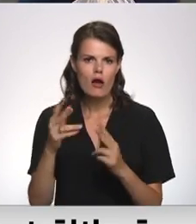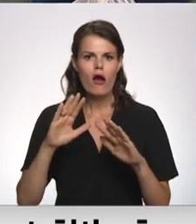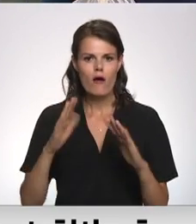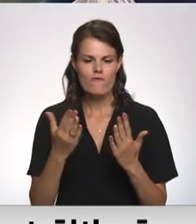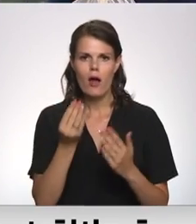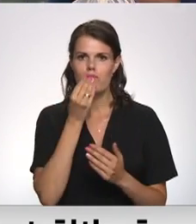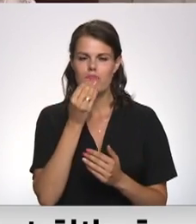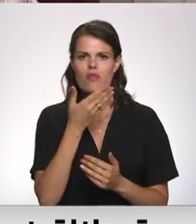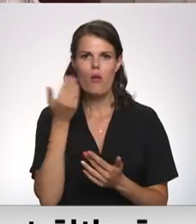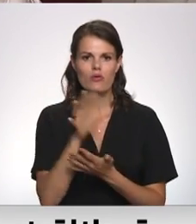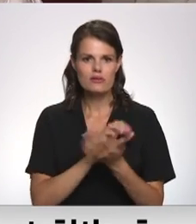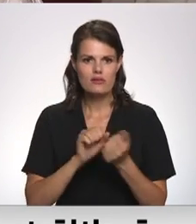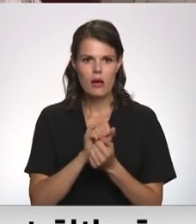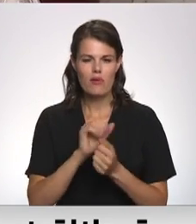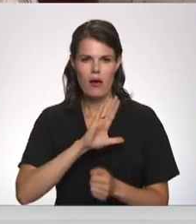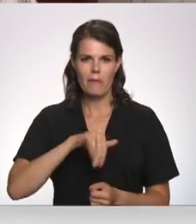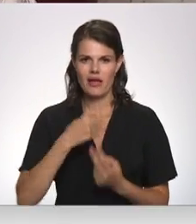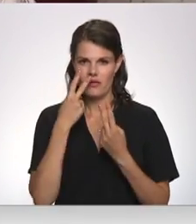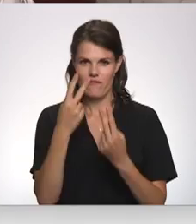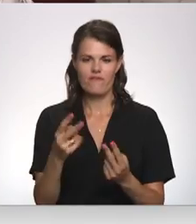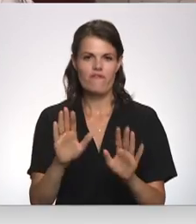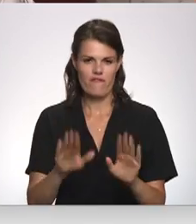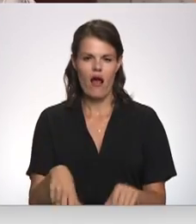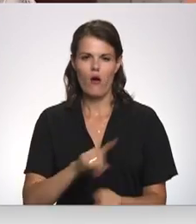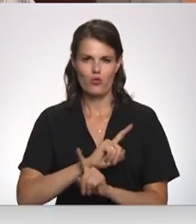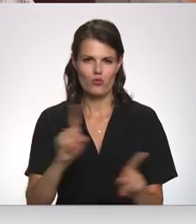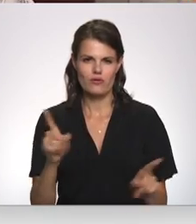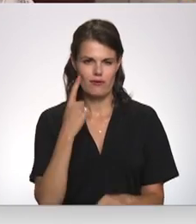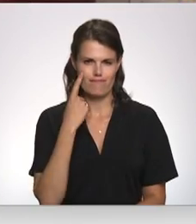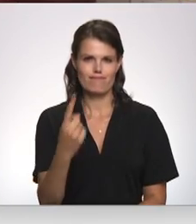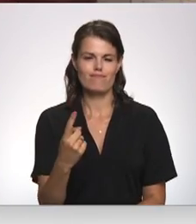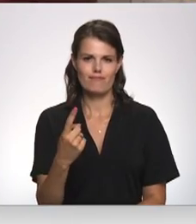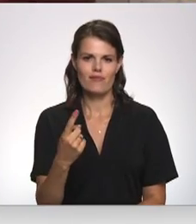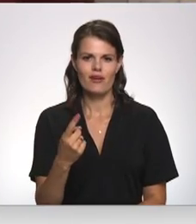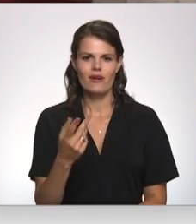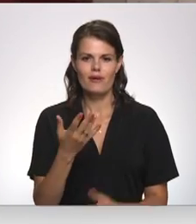vitrīnās nav bojāta. Pēc skatē var pateikt, un tā,